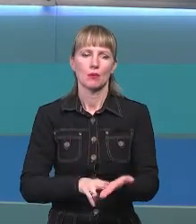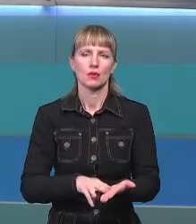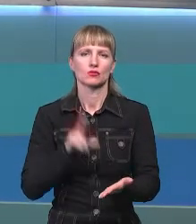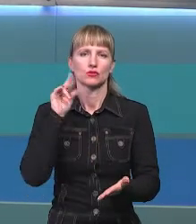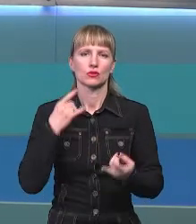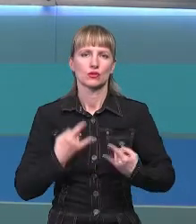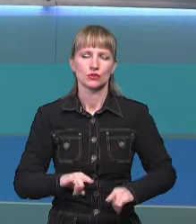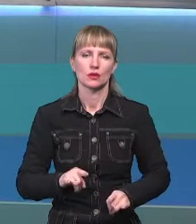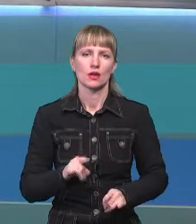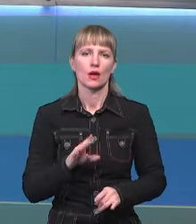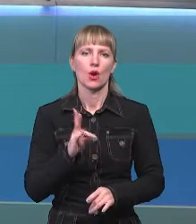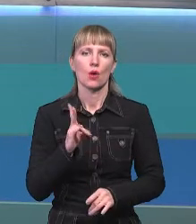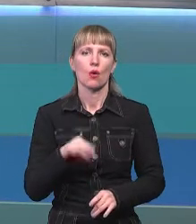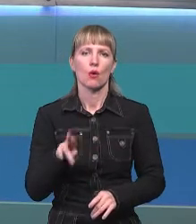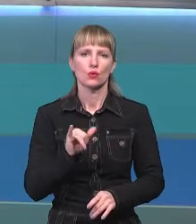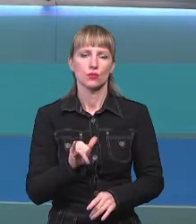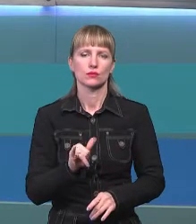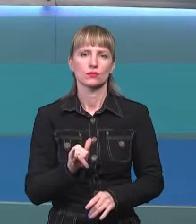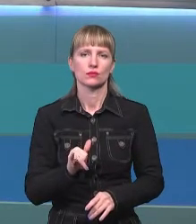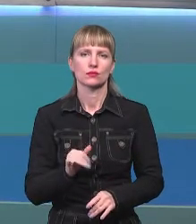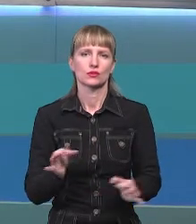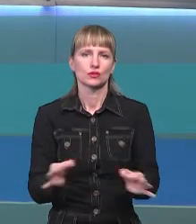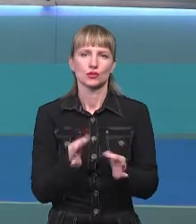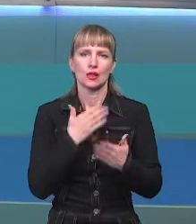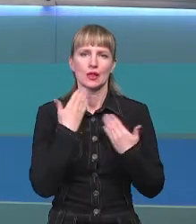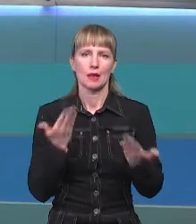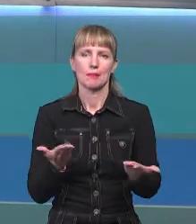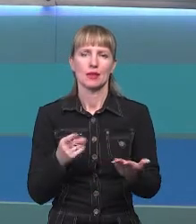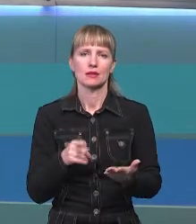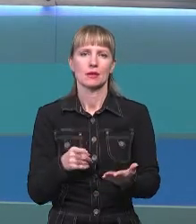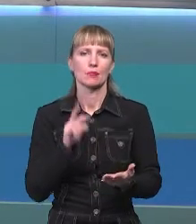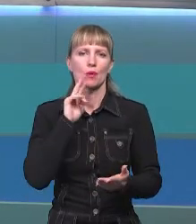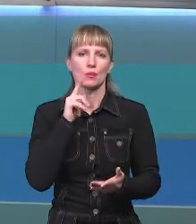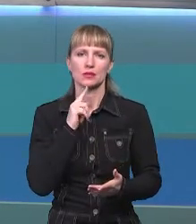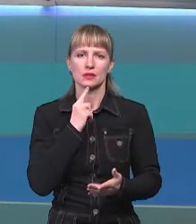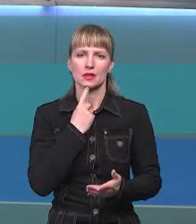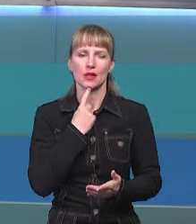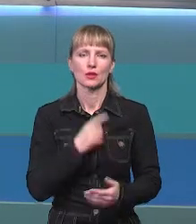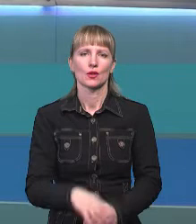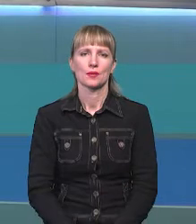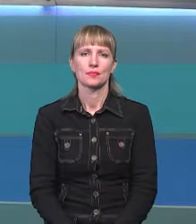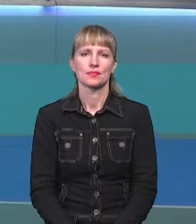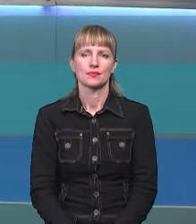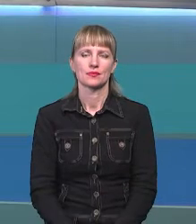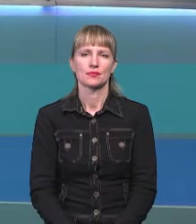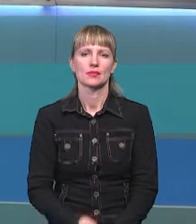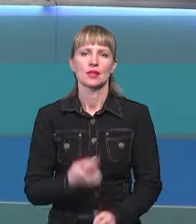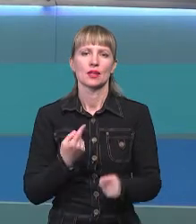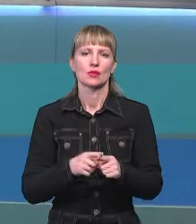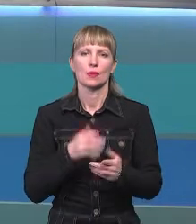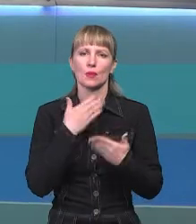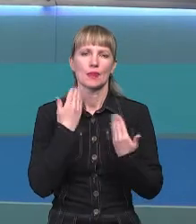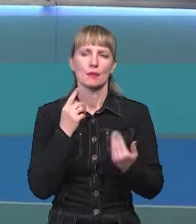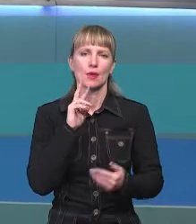дати народження, ідентифікаційного коду, нічого немає. Тобто там помилитися дуже складно. Тому